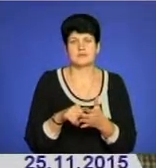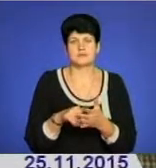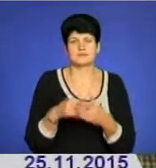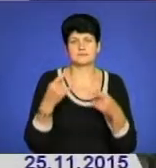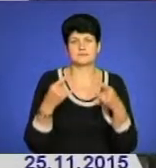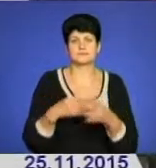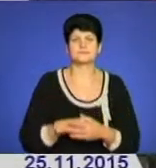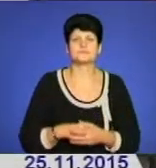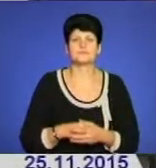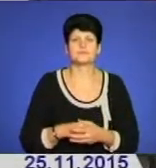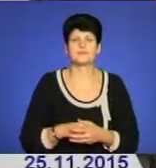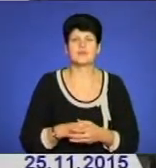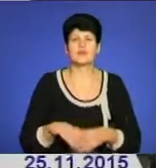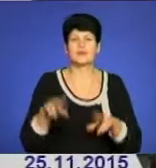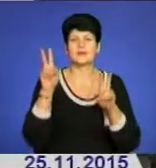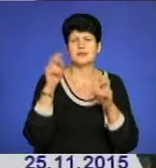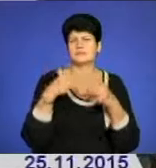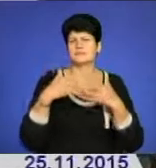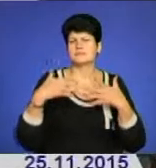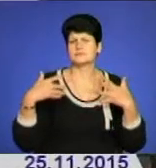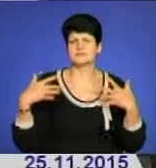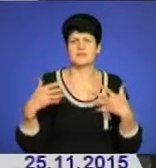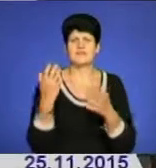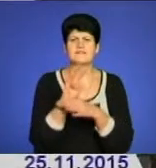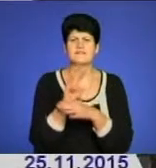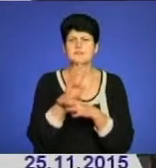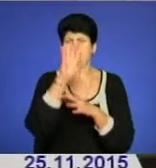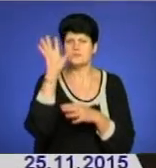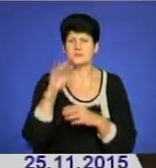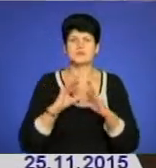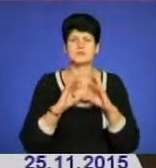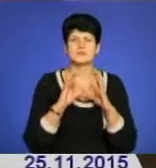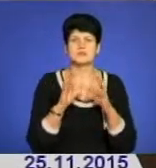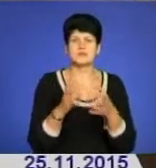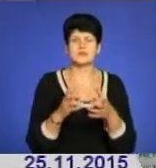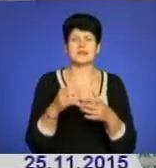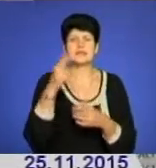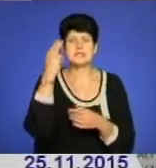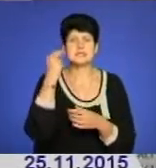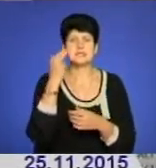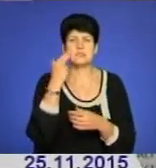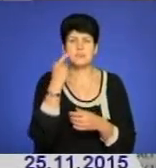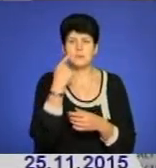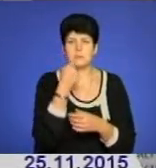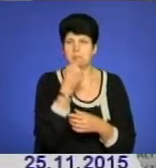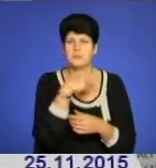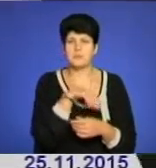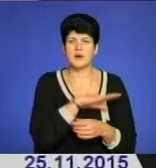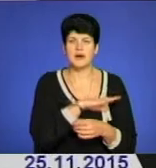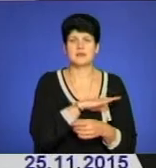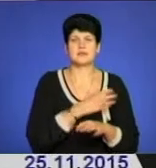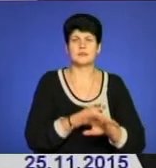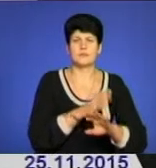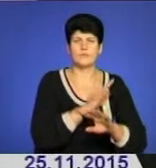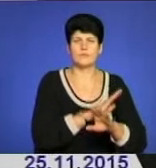телевізії. Сюжет і тематика розмаїті. Фільми з усього світу. «В'язні Канона» – Іспанія, «Глибокі почуття» – Польща,